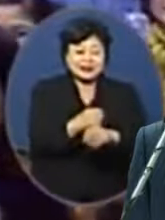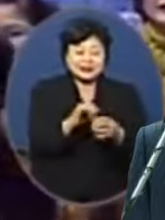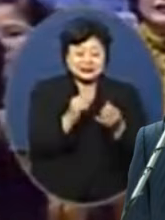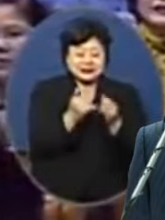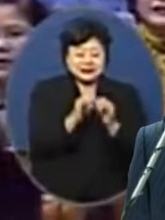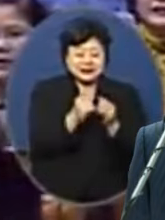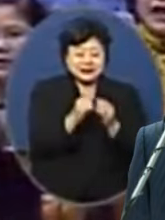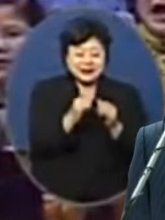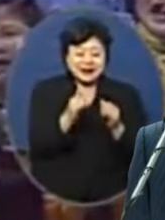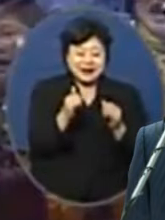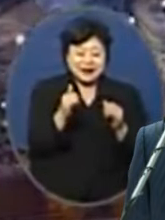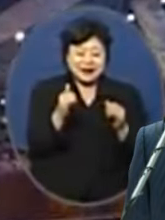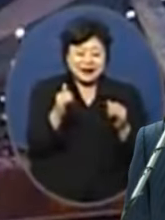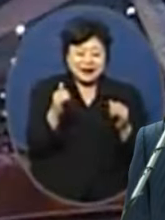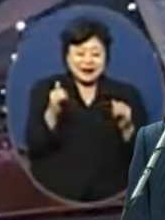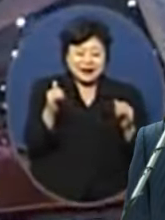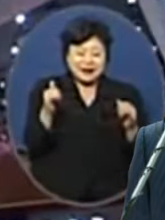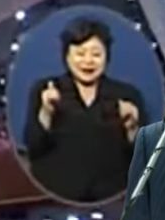사랑하는